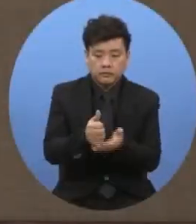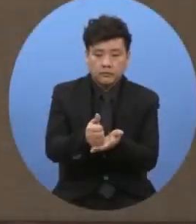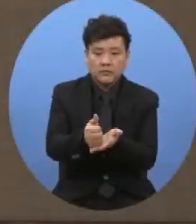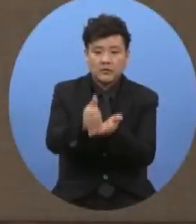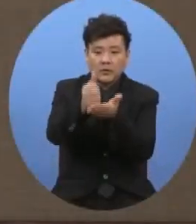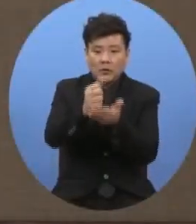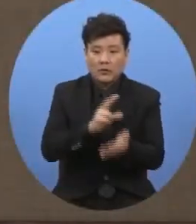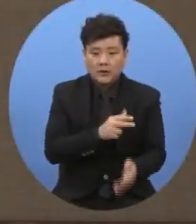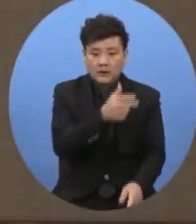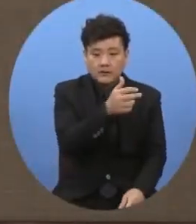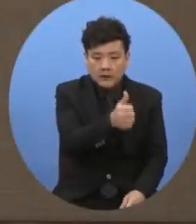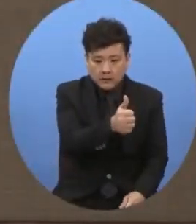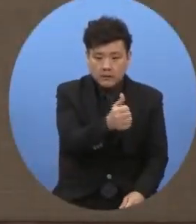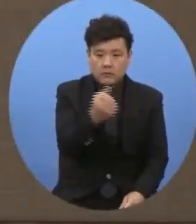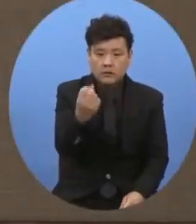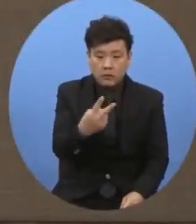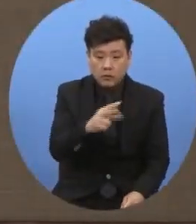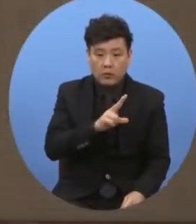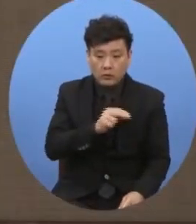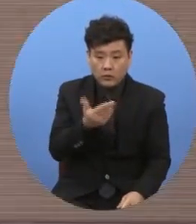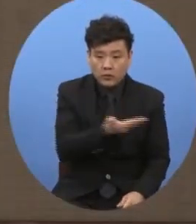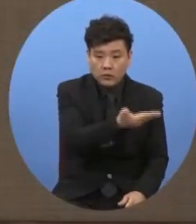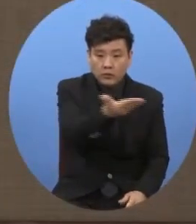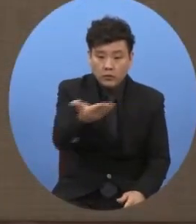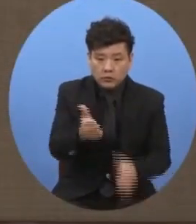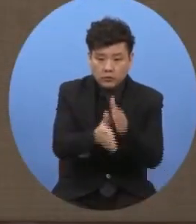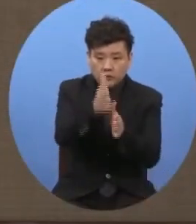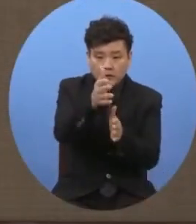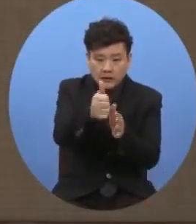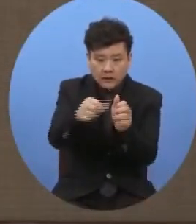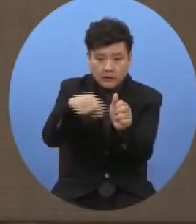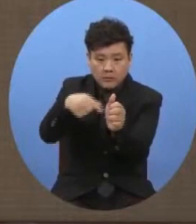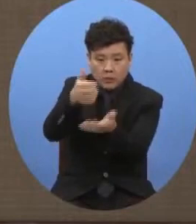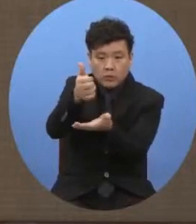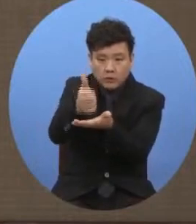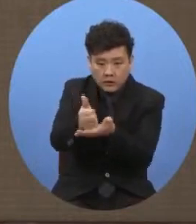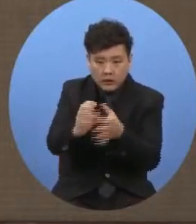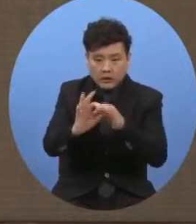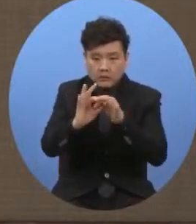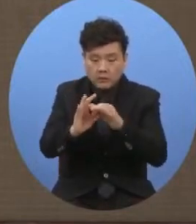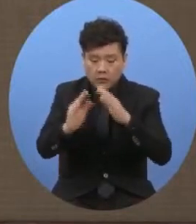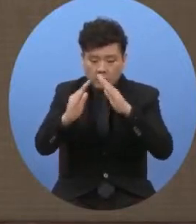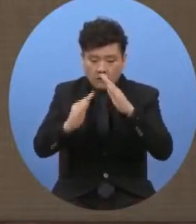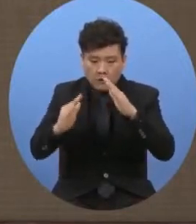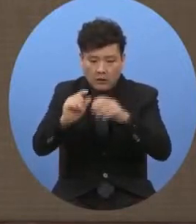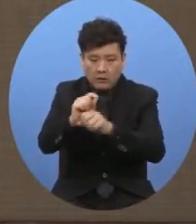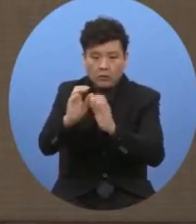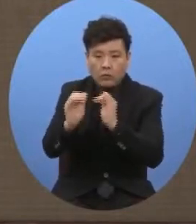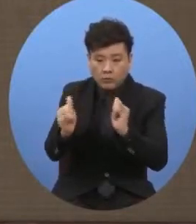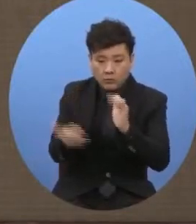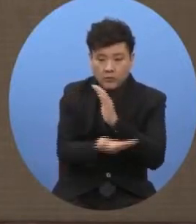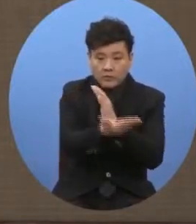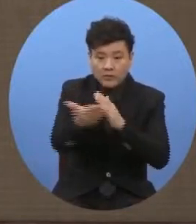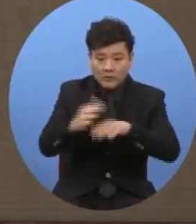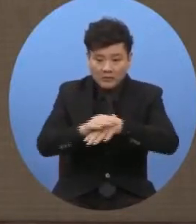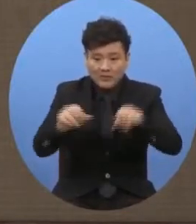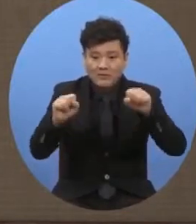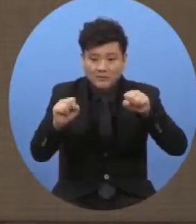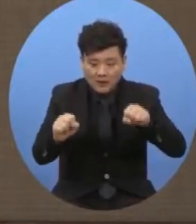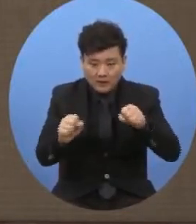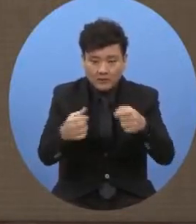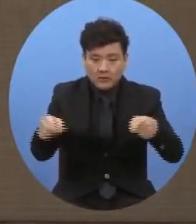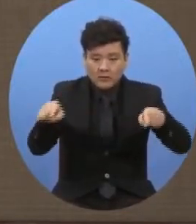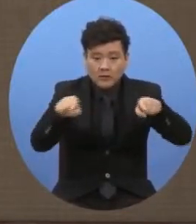존경하는 김현기 의장님과 선배 동료원 여러분, 오세훈 시장님과 조희연 교육감님, 관계 공무원 여러분, 안녕하십니까?